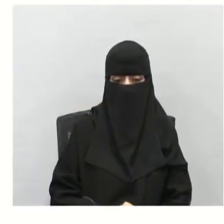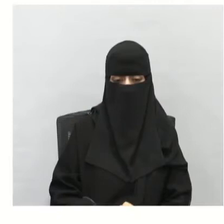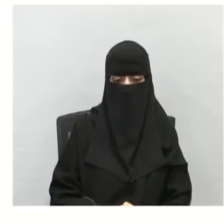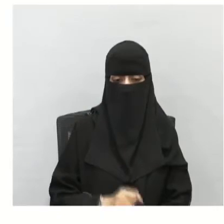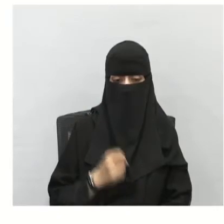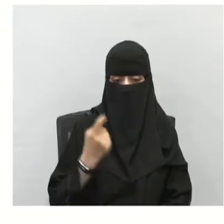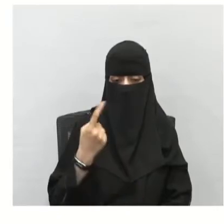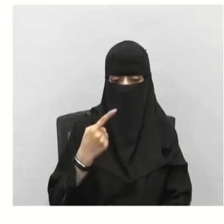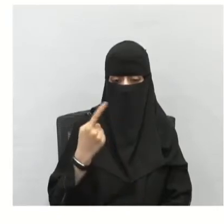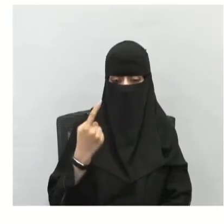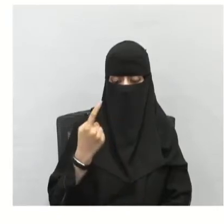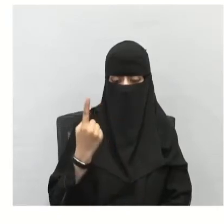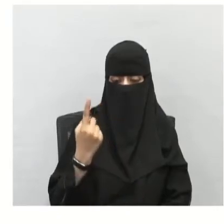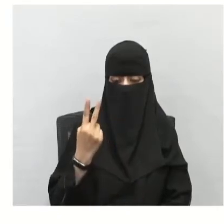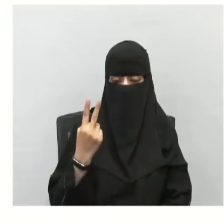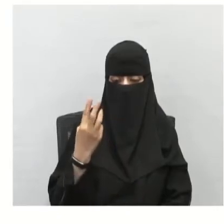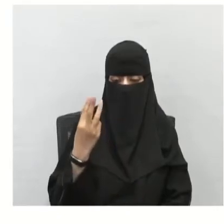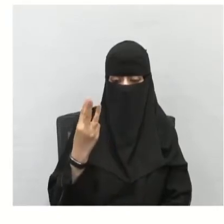هنا